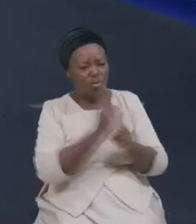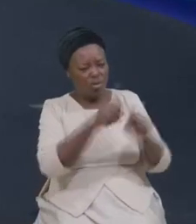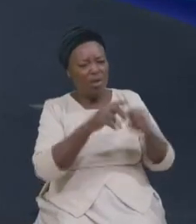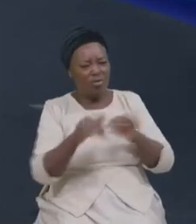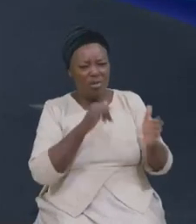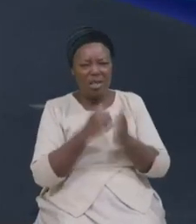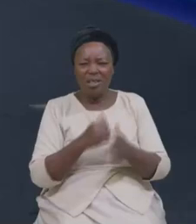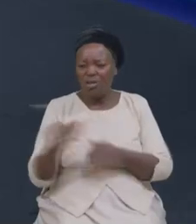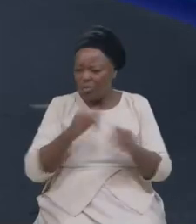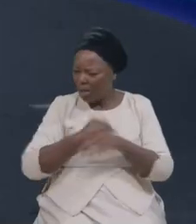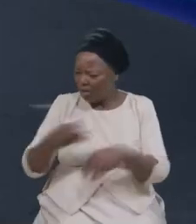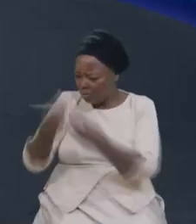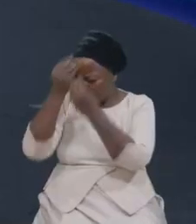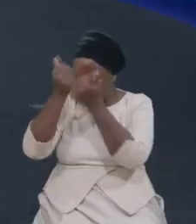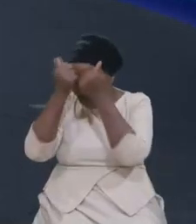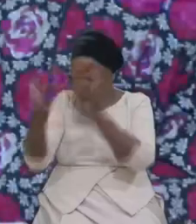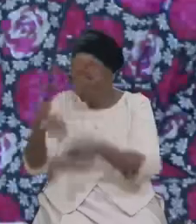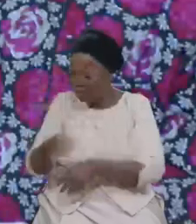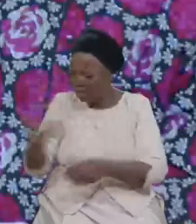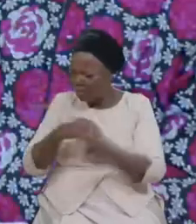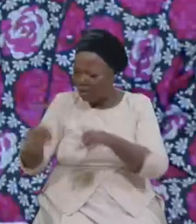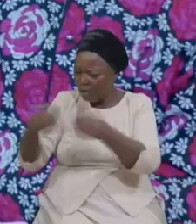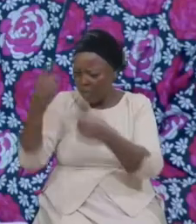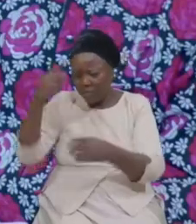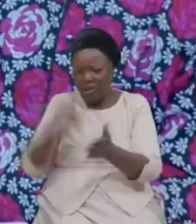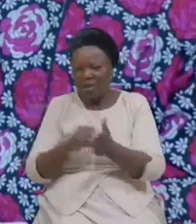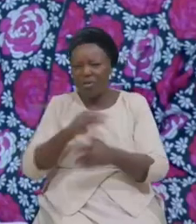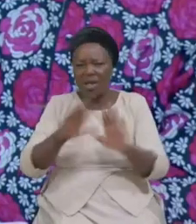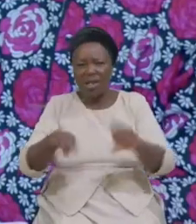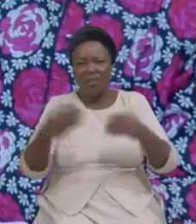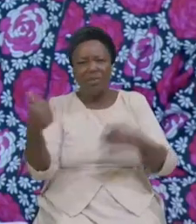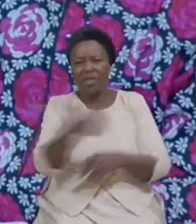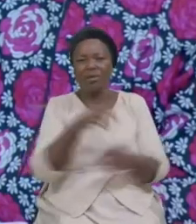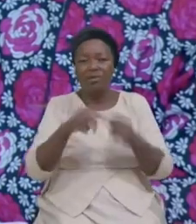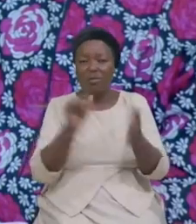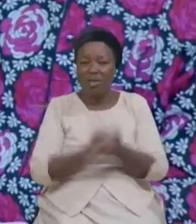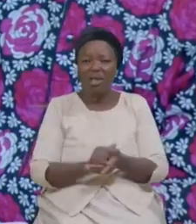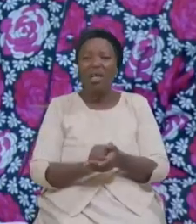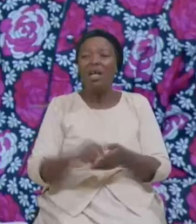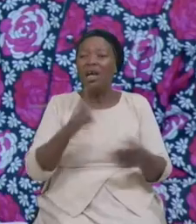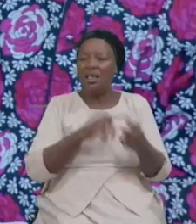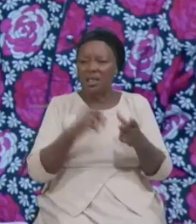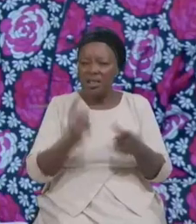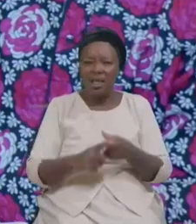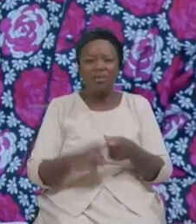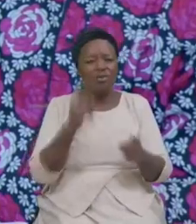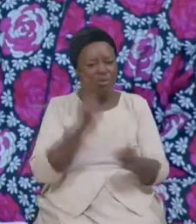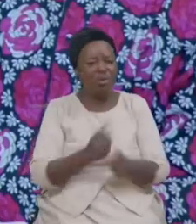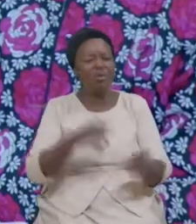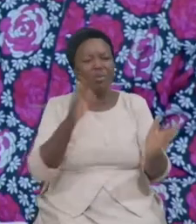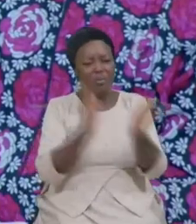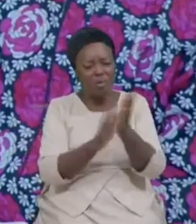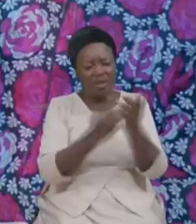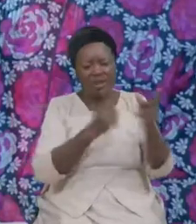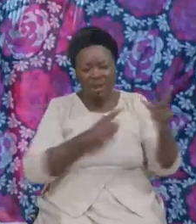Est-ce qu'il faut trembler? Est-ce qu'il faut aller me cacher? Est-ce qu'il faut vraiment me cacher dans une fosse quelque part? Quelle est ma réponse? Louer l'Éternel, car sa miséricorde dure